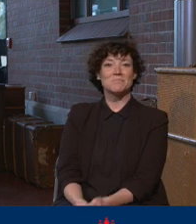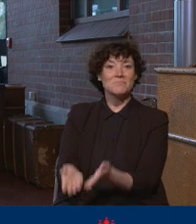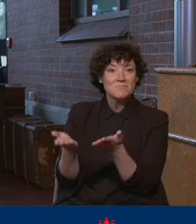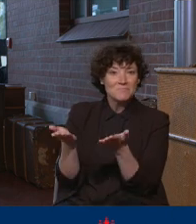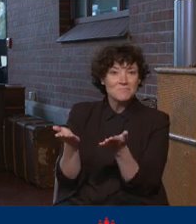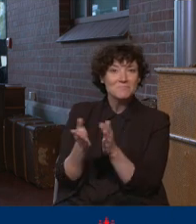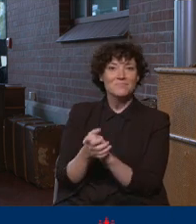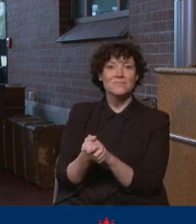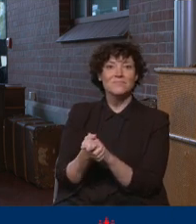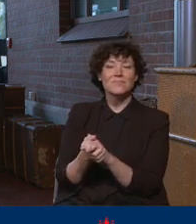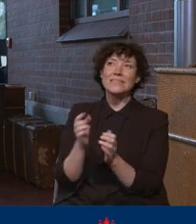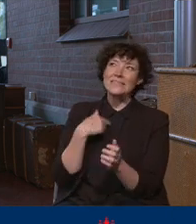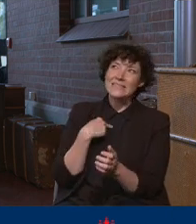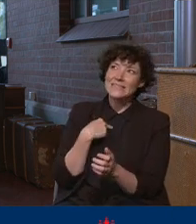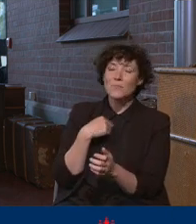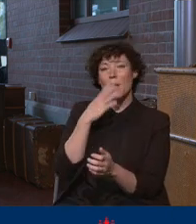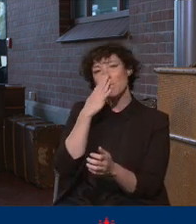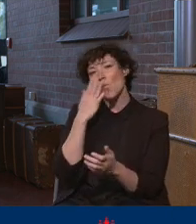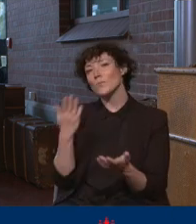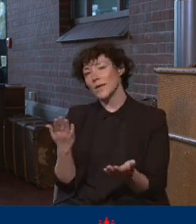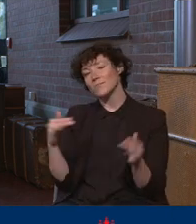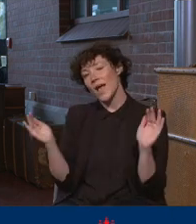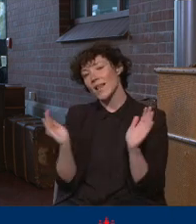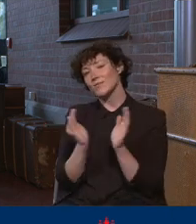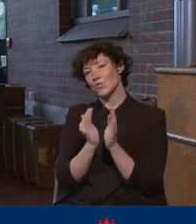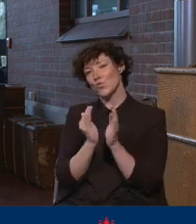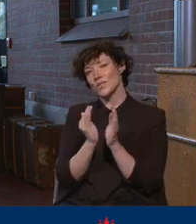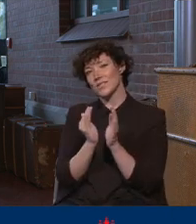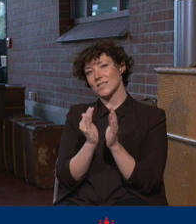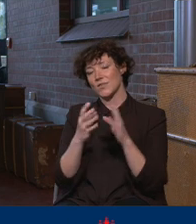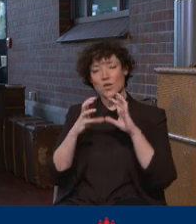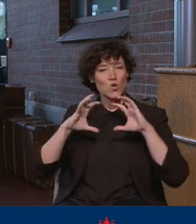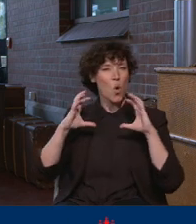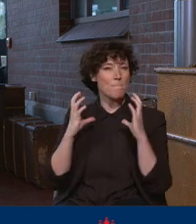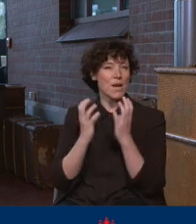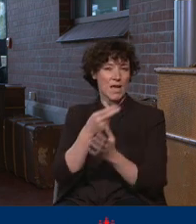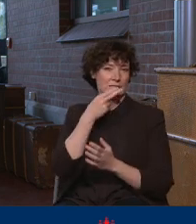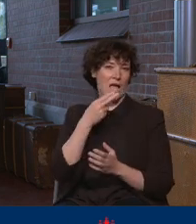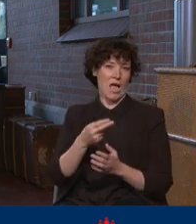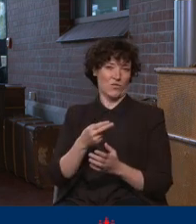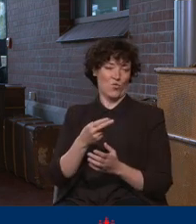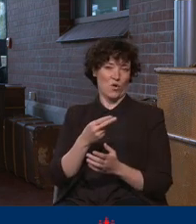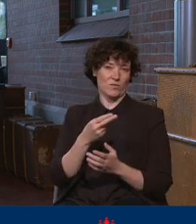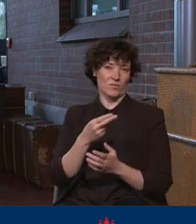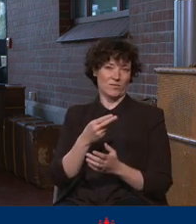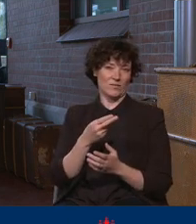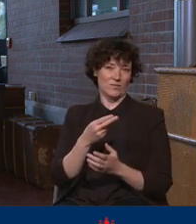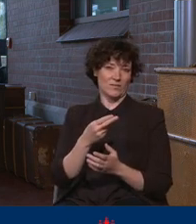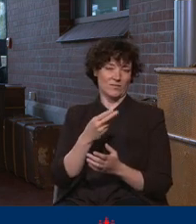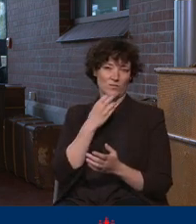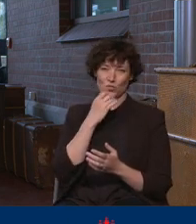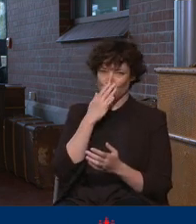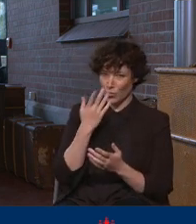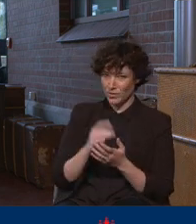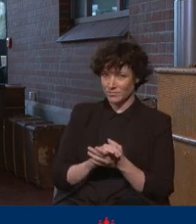ich will mal versuchen relativ kurz eine komplexe antwort zu beantworten der eine punkt